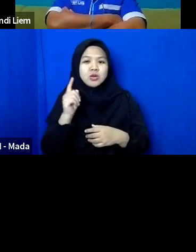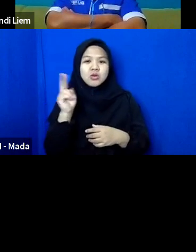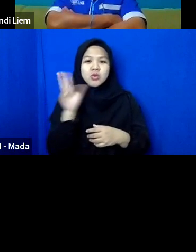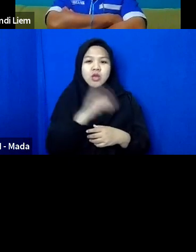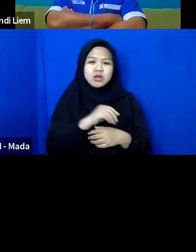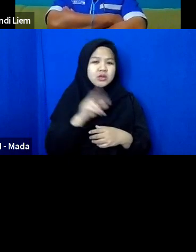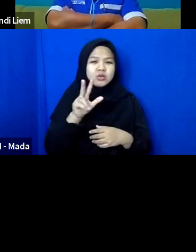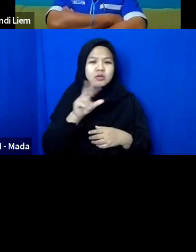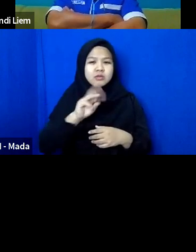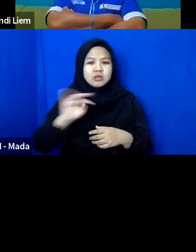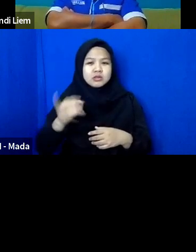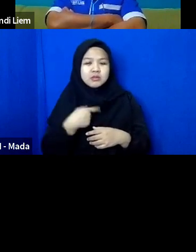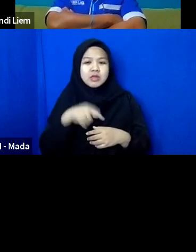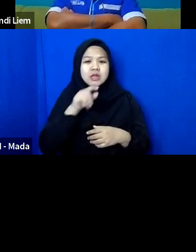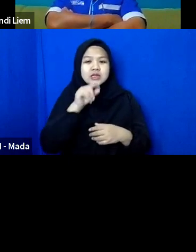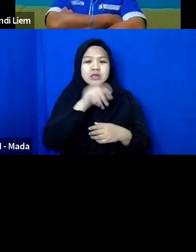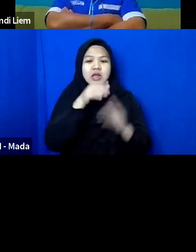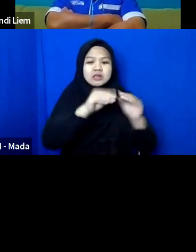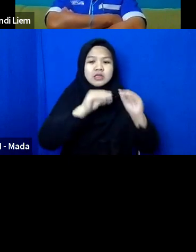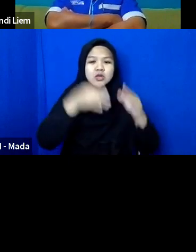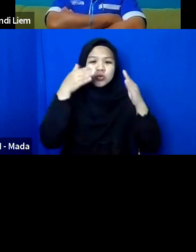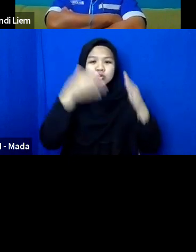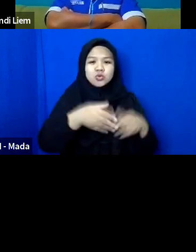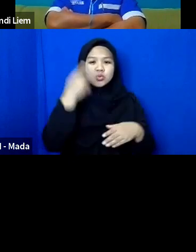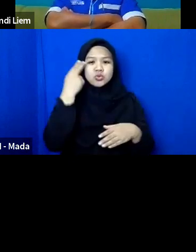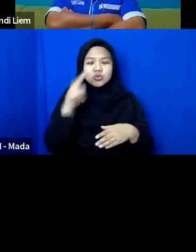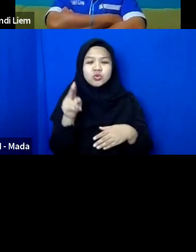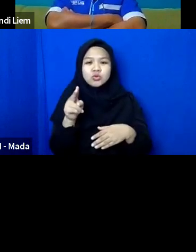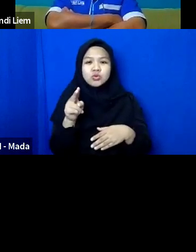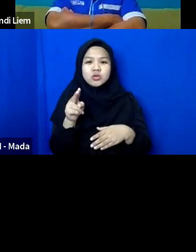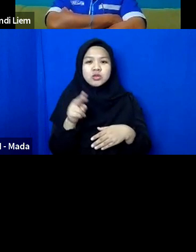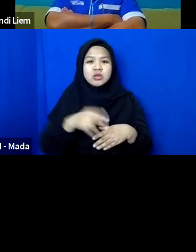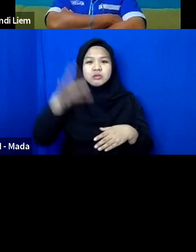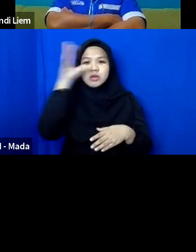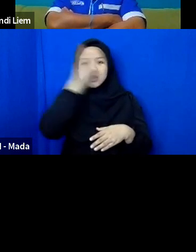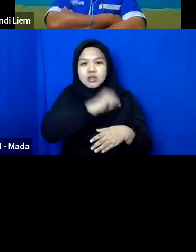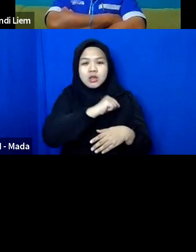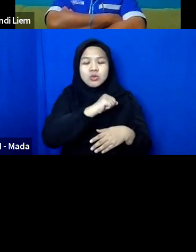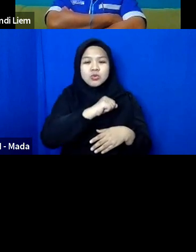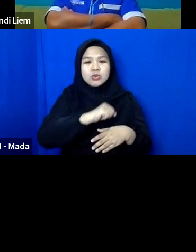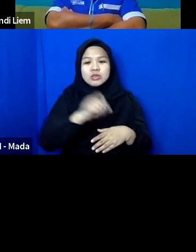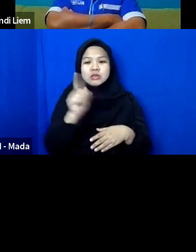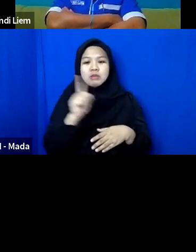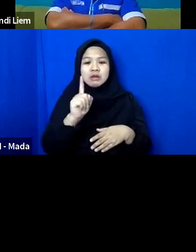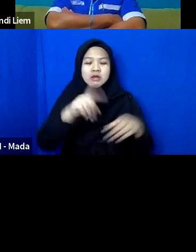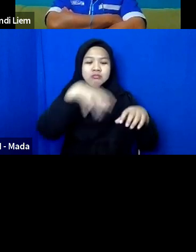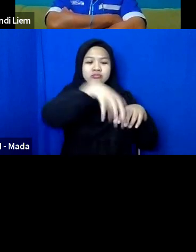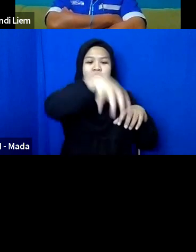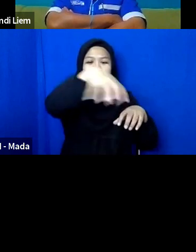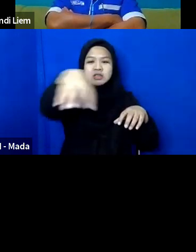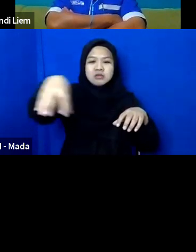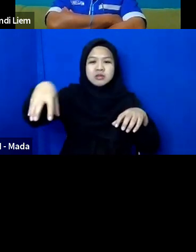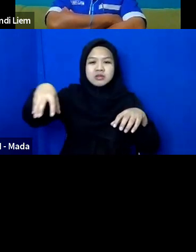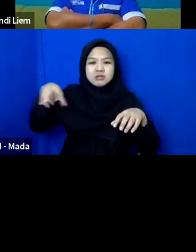hari ke-8 jam gitu dia diajarin khusus untuk apa namanya mengetahui dimana lock